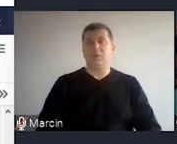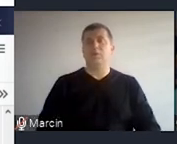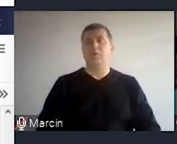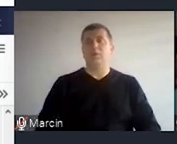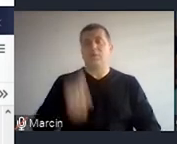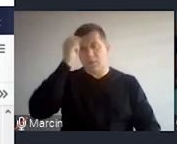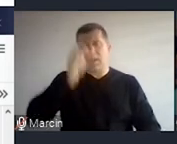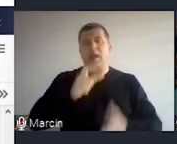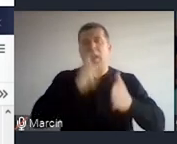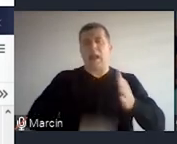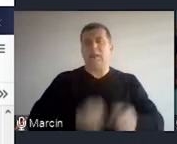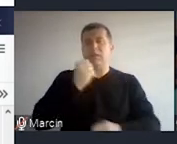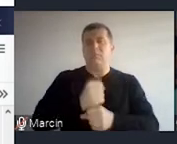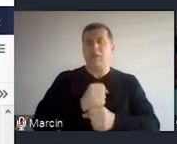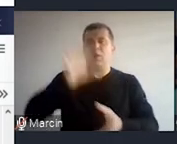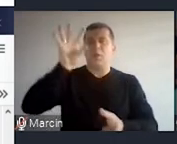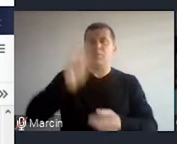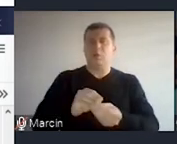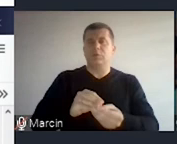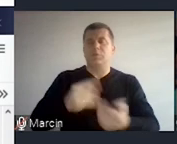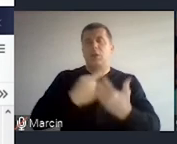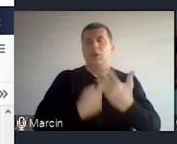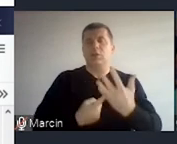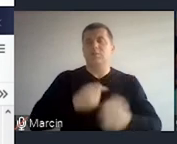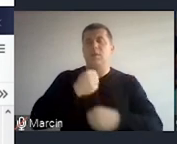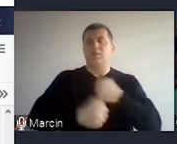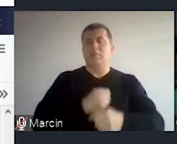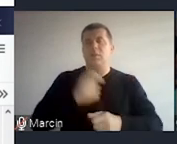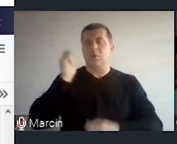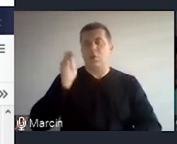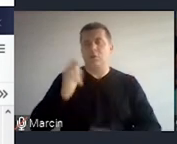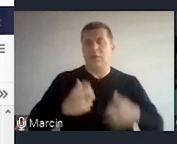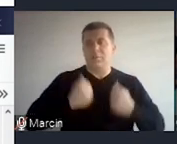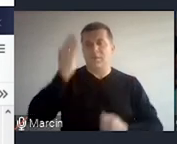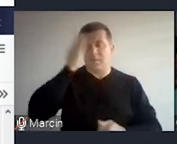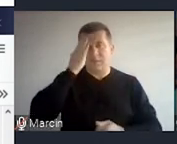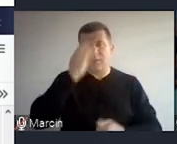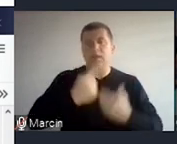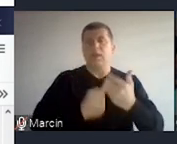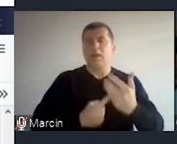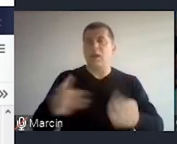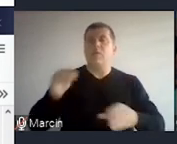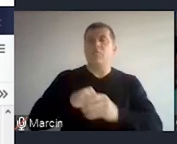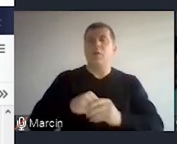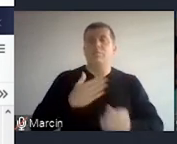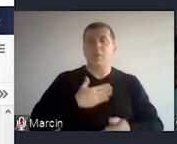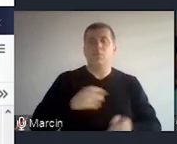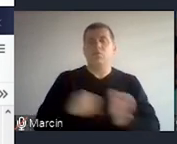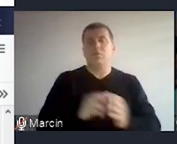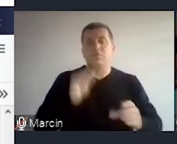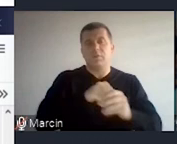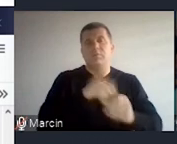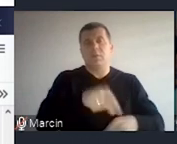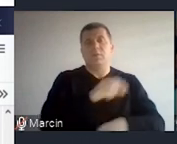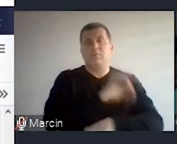Taką kartę pracy, którą podsumowujemy liczbę wypracowanych godzin, żebyśmy wiedzieli, ile wkładu mamy do wniesienia w